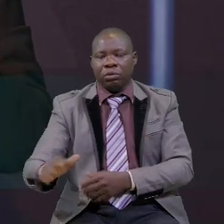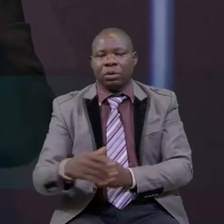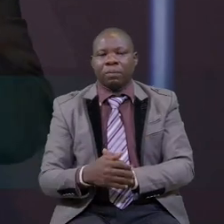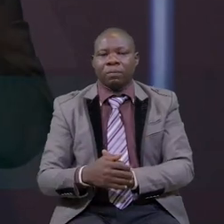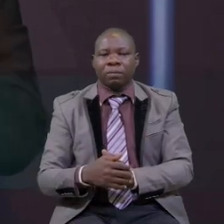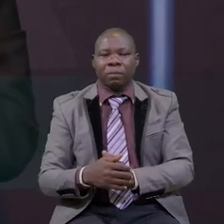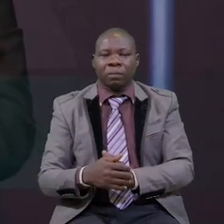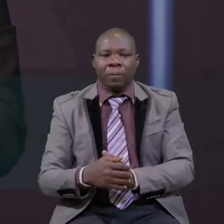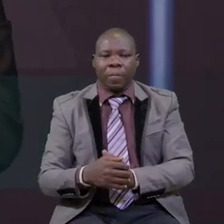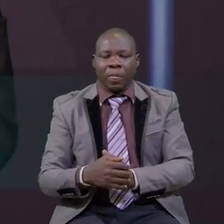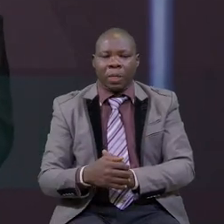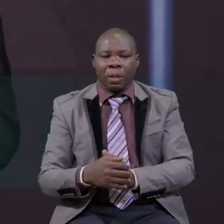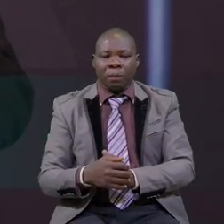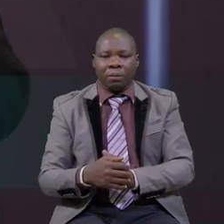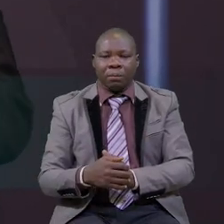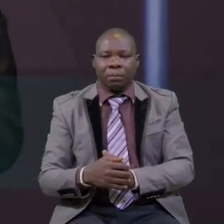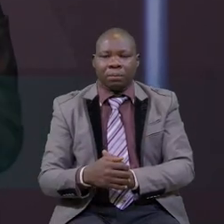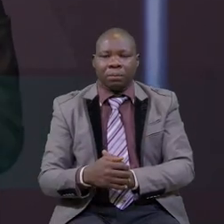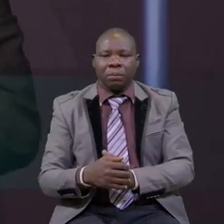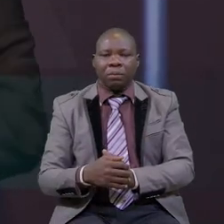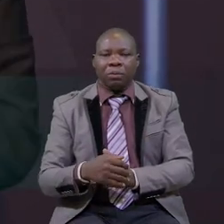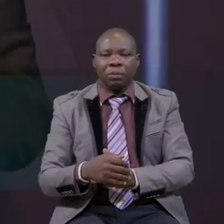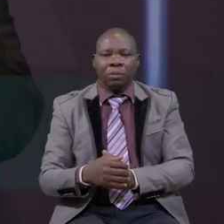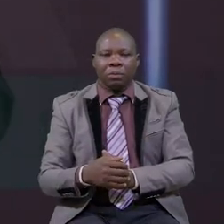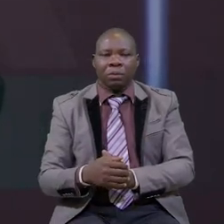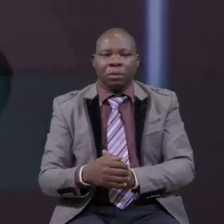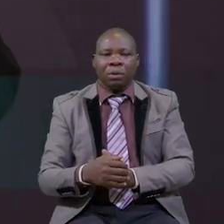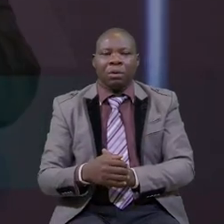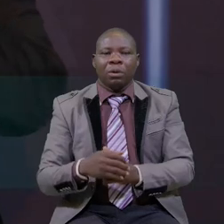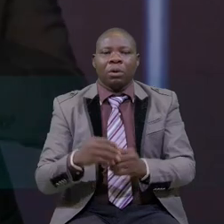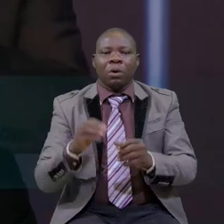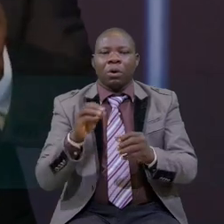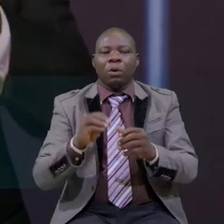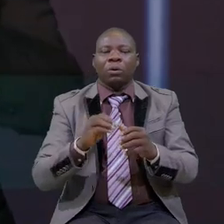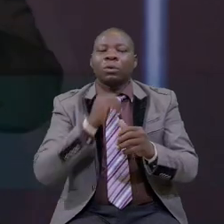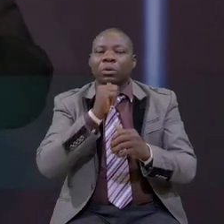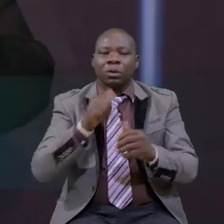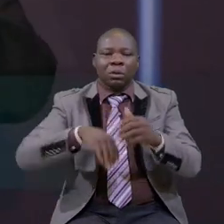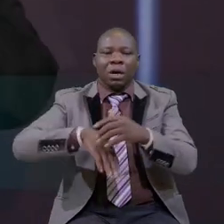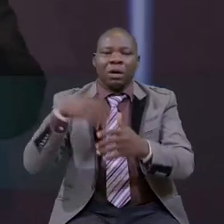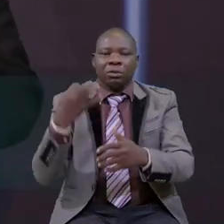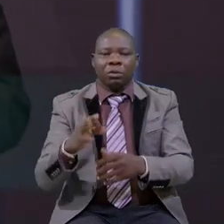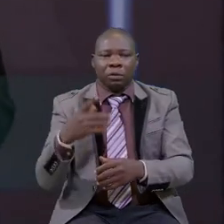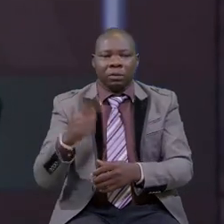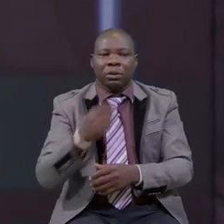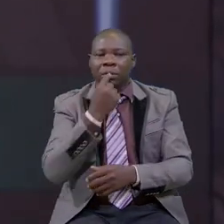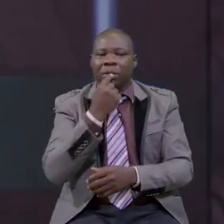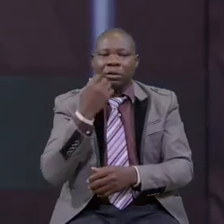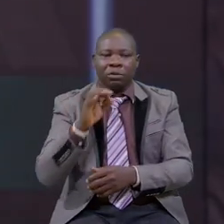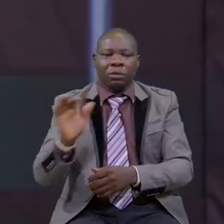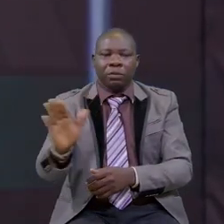des enfants de tes enfants, dit l'Éternel, dès maintenant et à jamais.